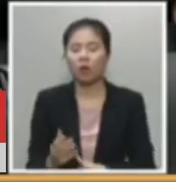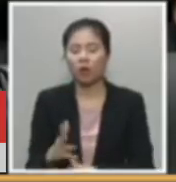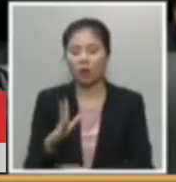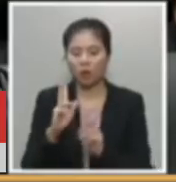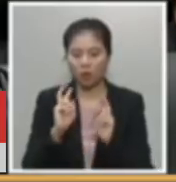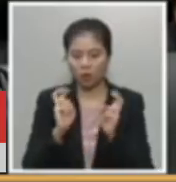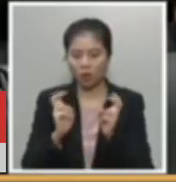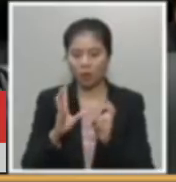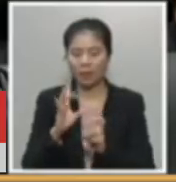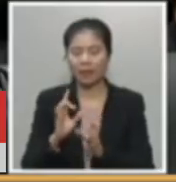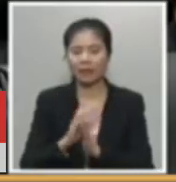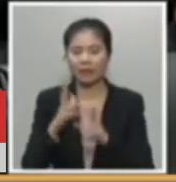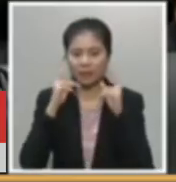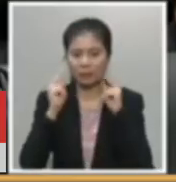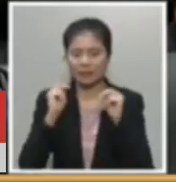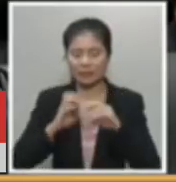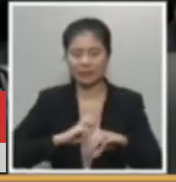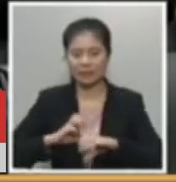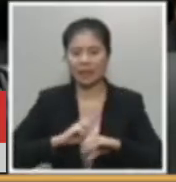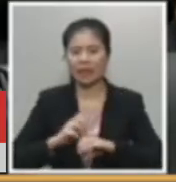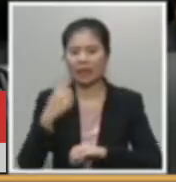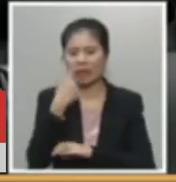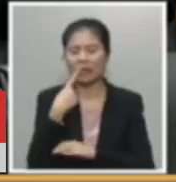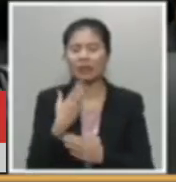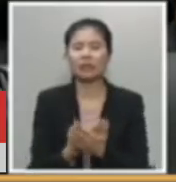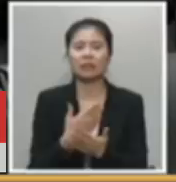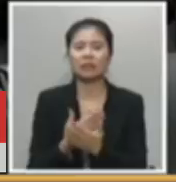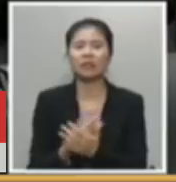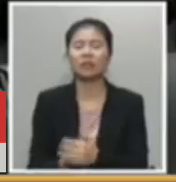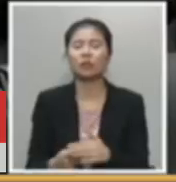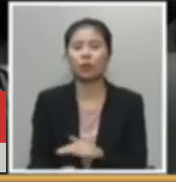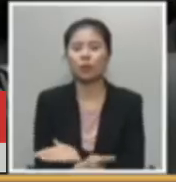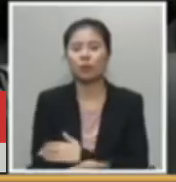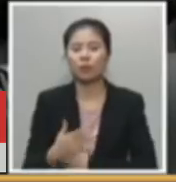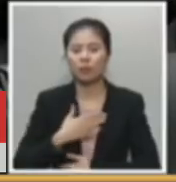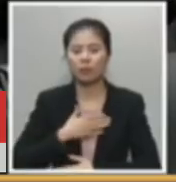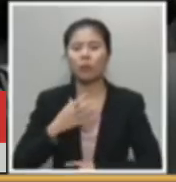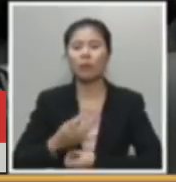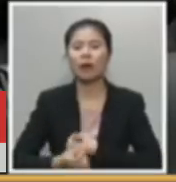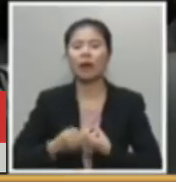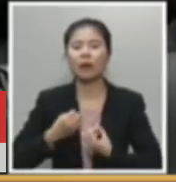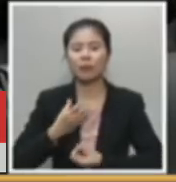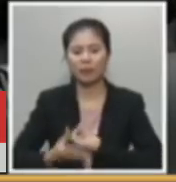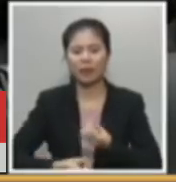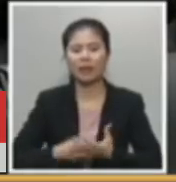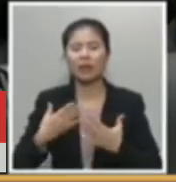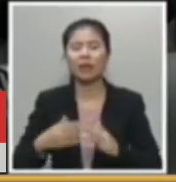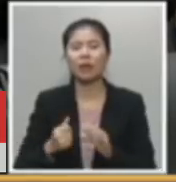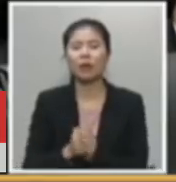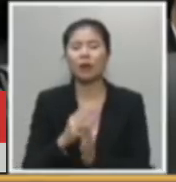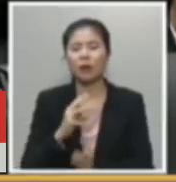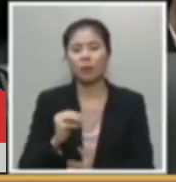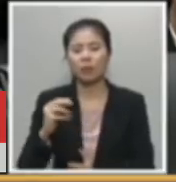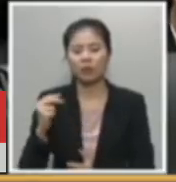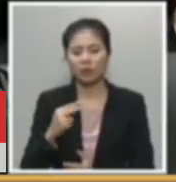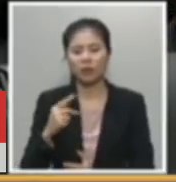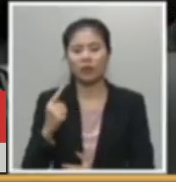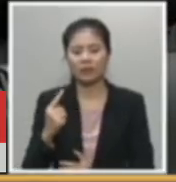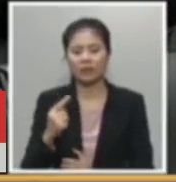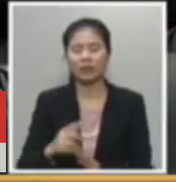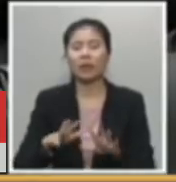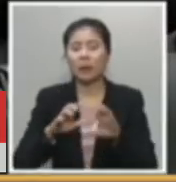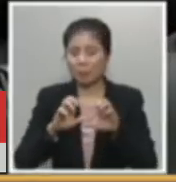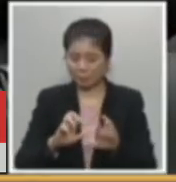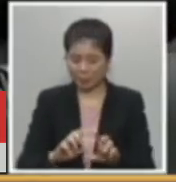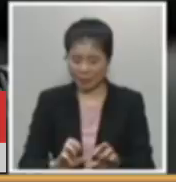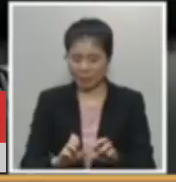ลงต่อสภาว่าจะจัดการกับการทุจริตเนี่ยนะครับซึ่งผมอภิปรายเสร็จเนี่ยเดี๋ยวผมจะนำไปยื่นให้ท่านมท.1เลยนะครับเนี่ยผมพิมพ์มาแล้วน